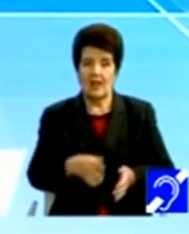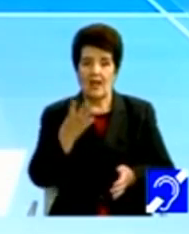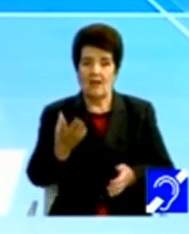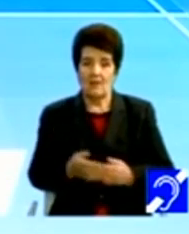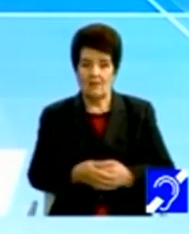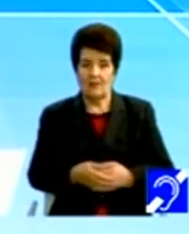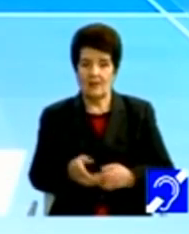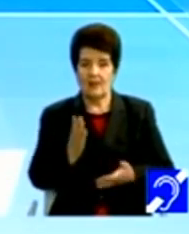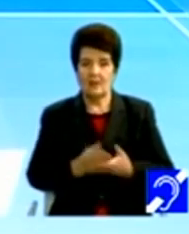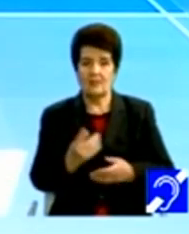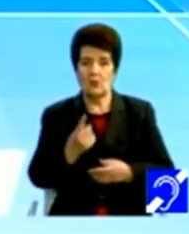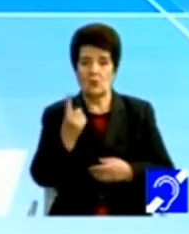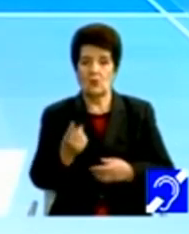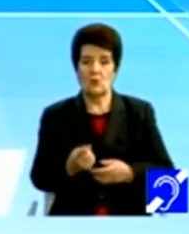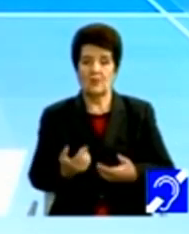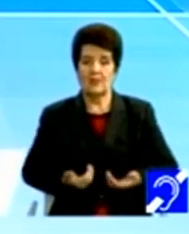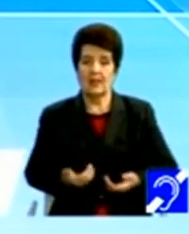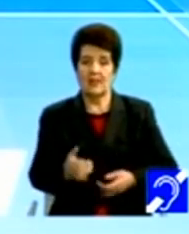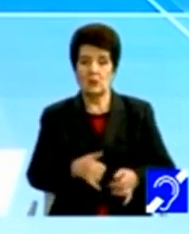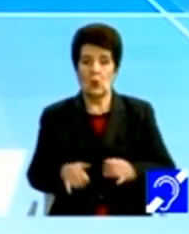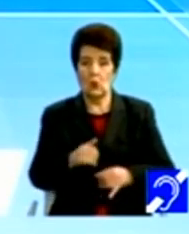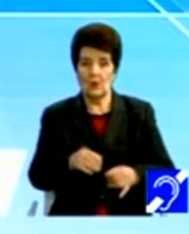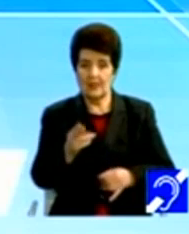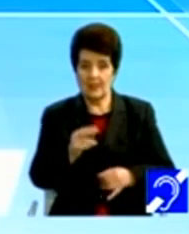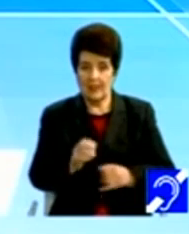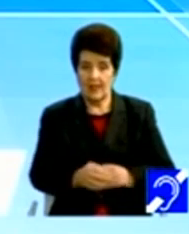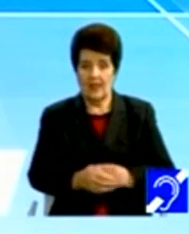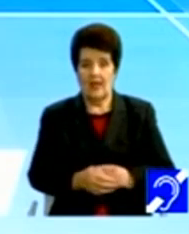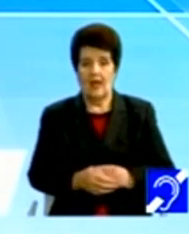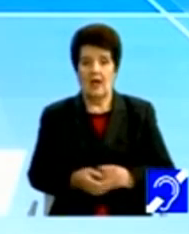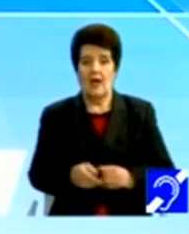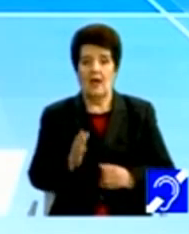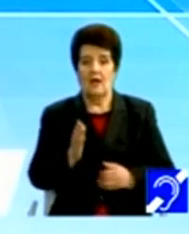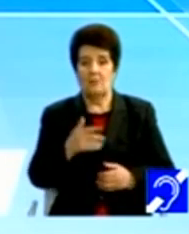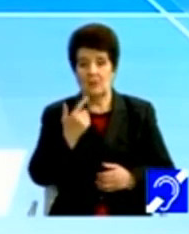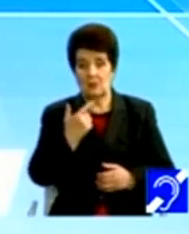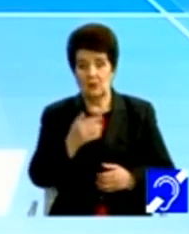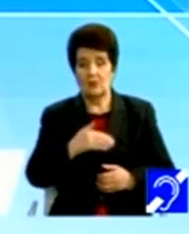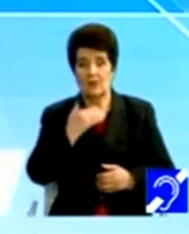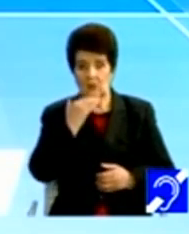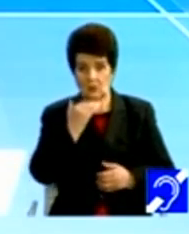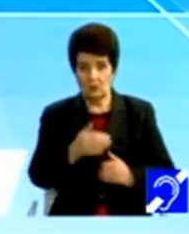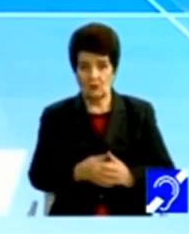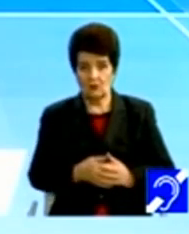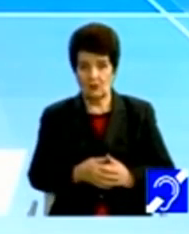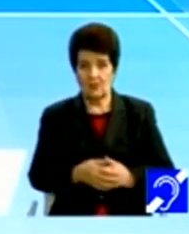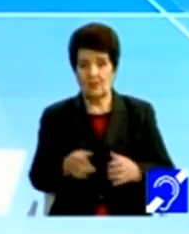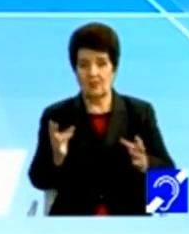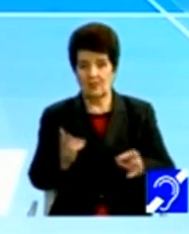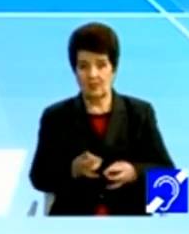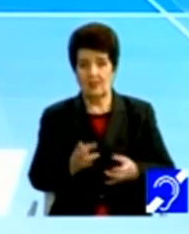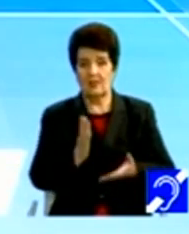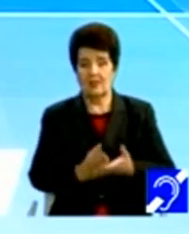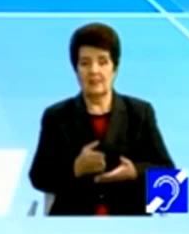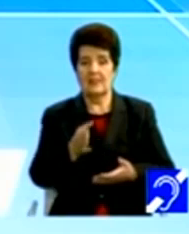istorie este una care îmi permite să trăiesc oriunde. Și atunci am spus că ajunge să mai scriu istorie, este timpul